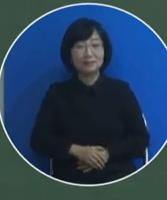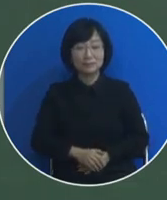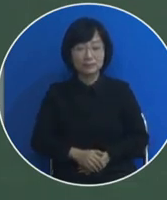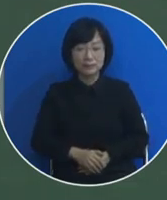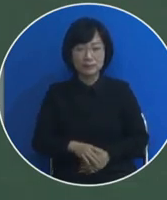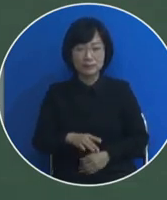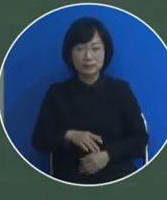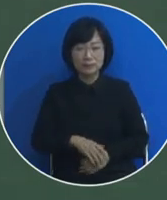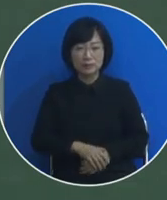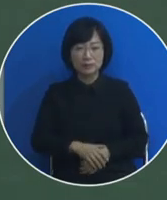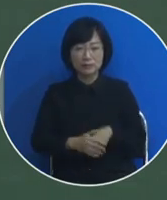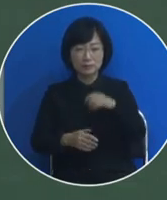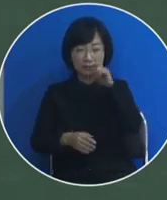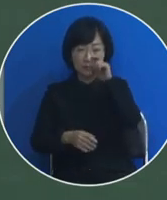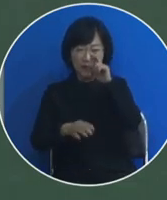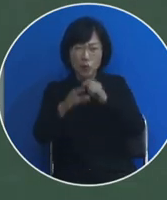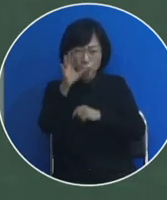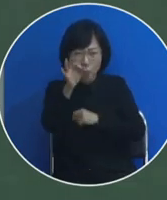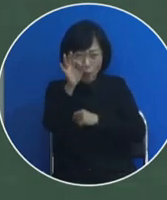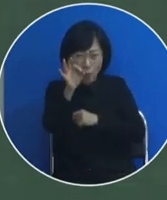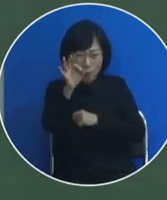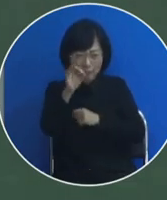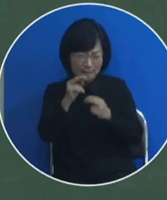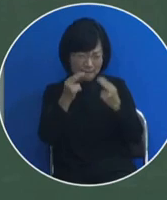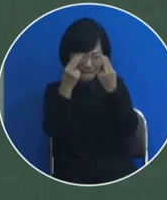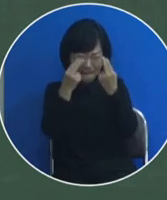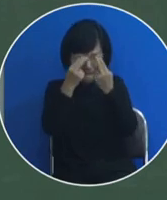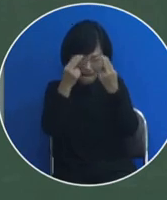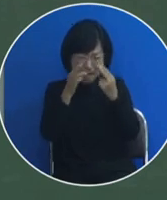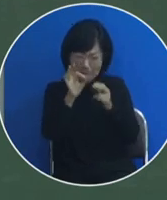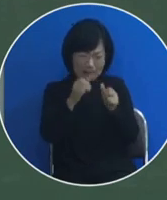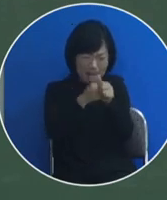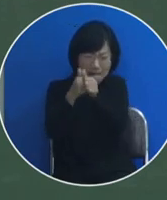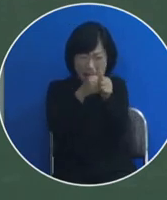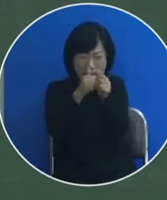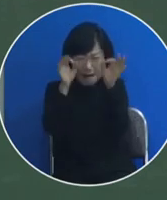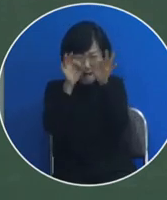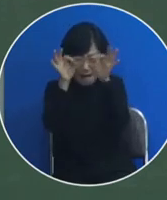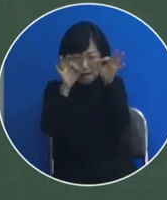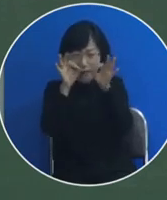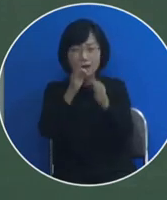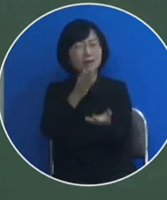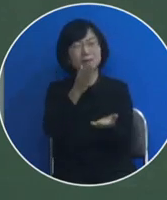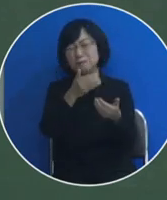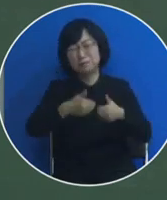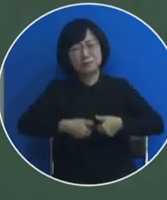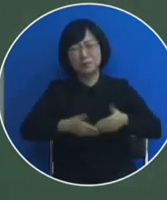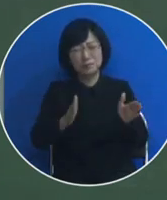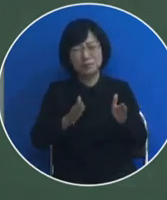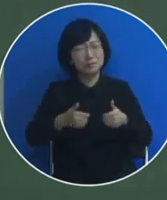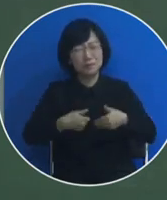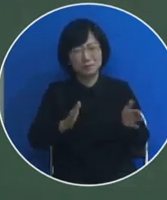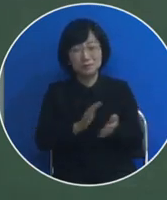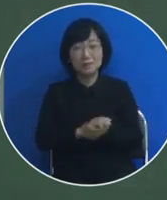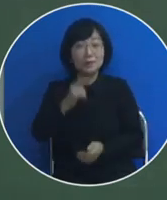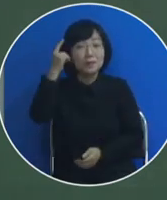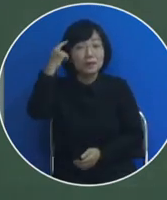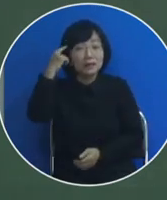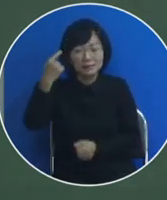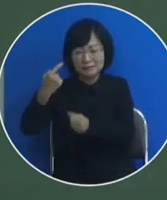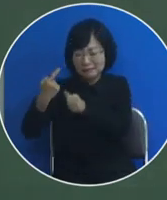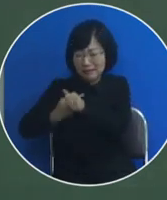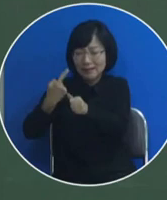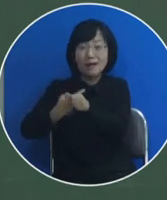따라가는 게 아니라 도망가야 돼. 왜냐? 얼마든지 오게 돼 있으니까. I'd rather than following after material wealth, you should run away because it's fully going to follow